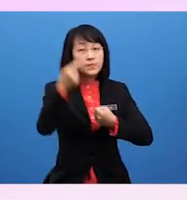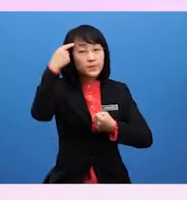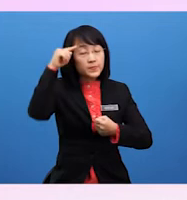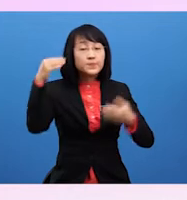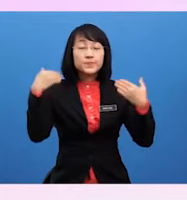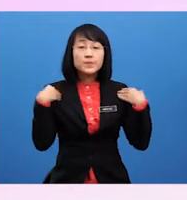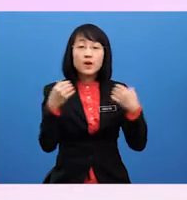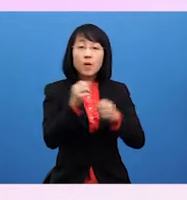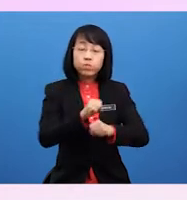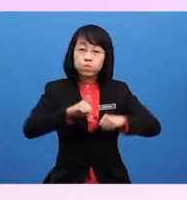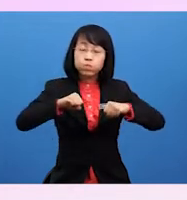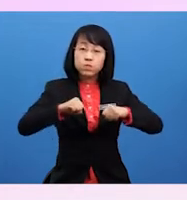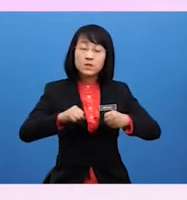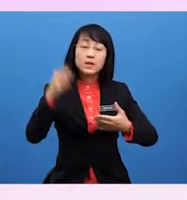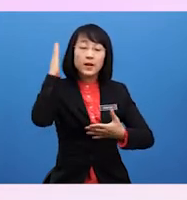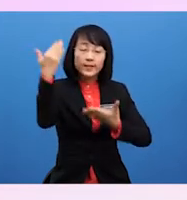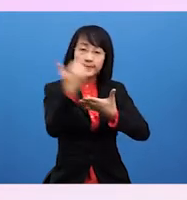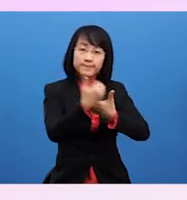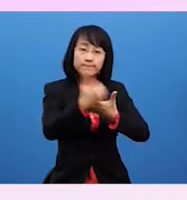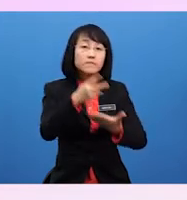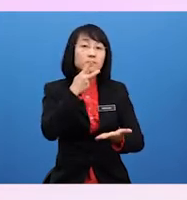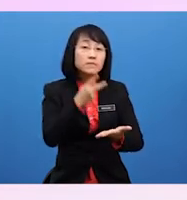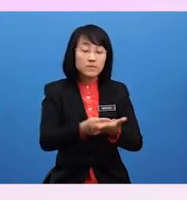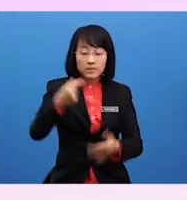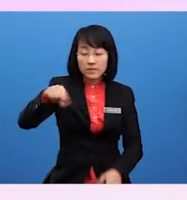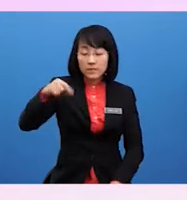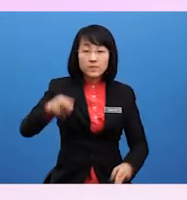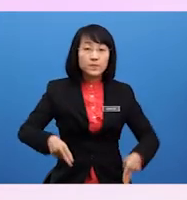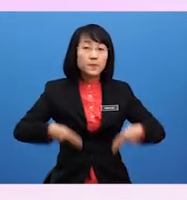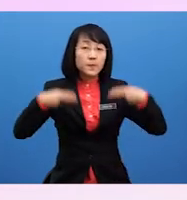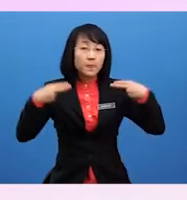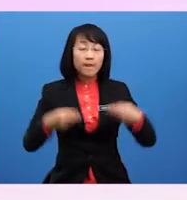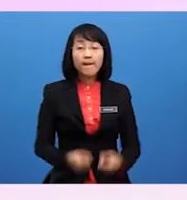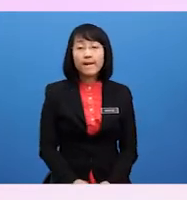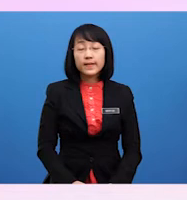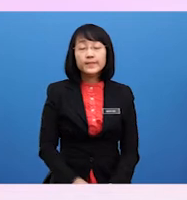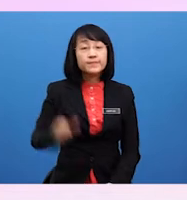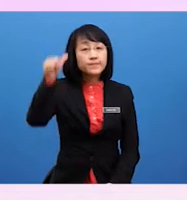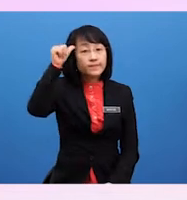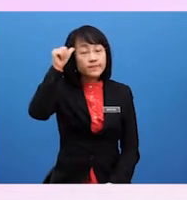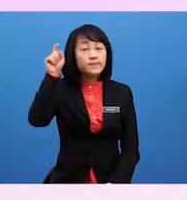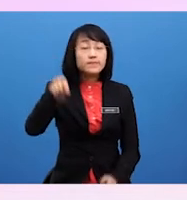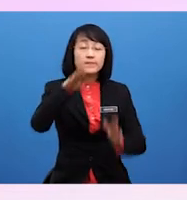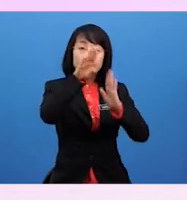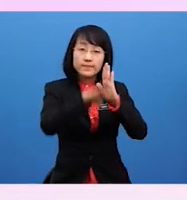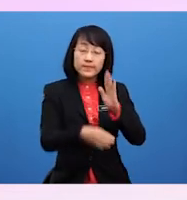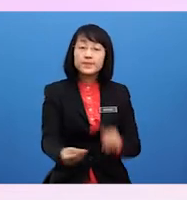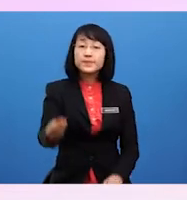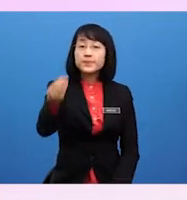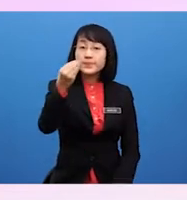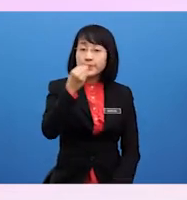akan menjejaskan kualiti hidupnya. Aiman sepatutnya mengurangkan pengambilan